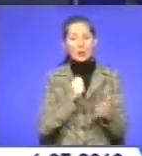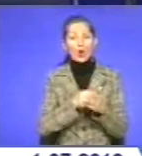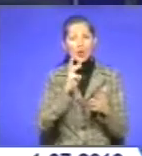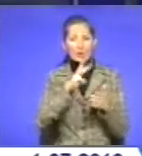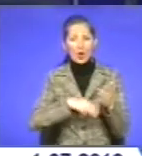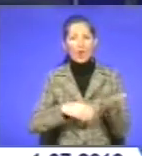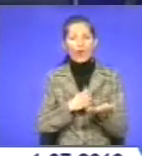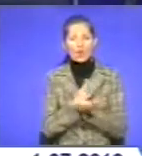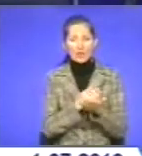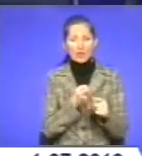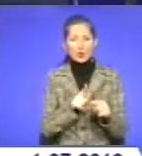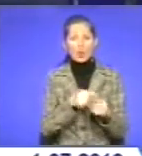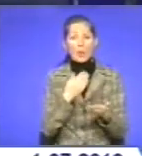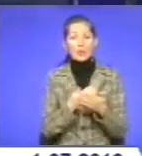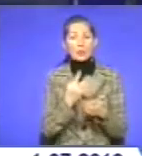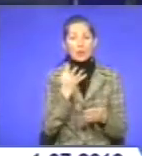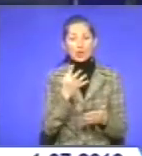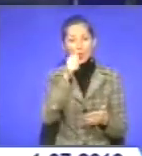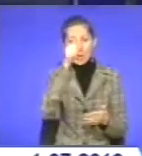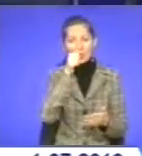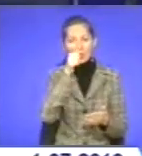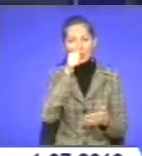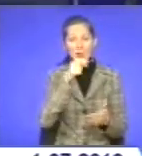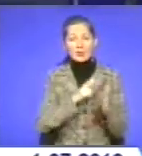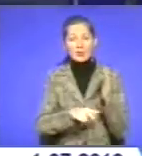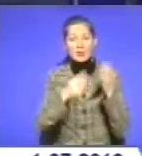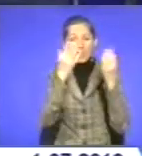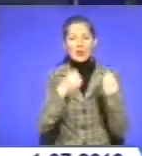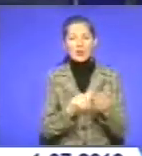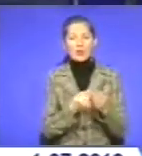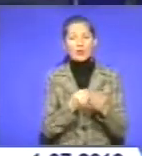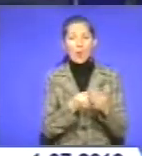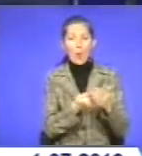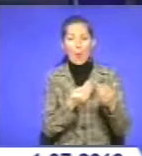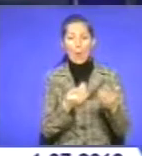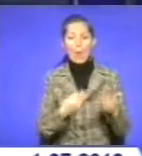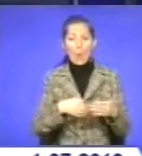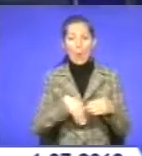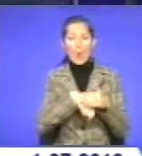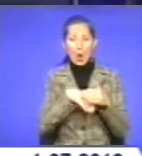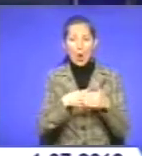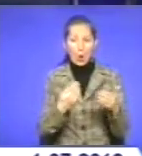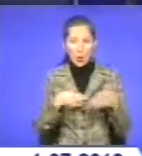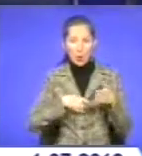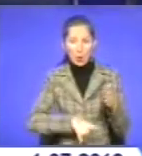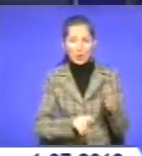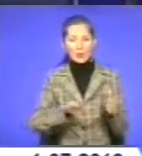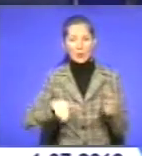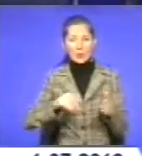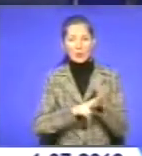страхового стажу. Це приблизно 4 місяці – 70 днів до пологів та 56 днів після, які нині у стажі не